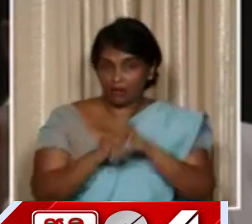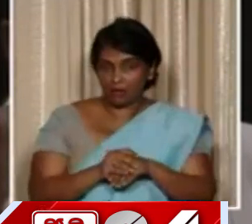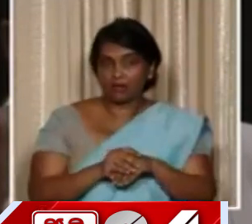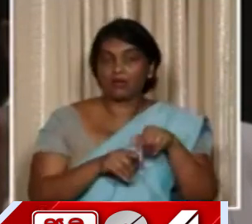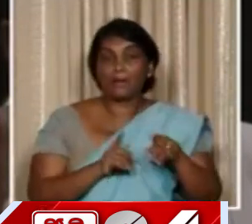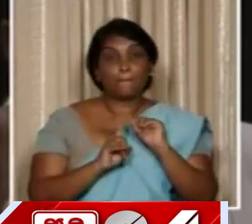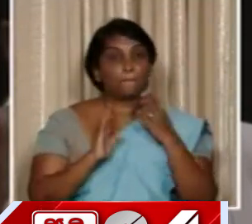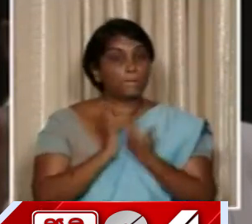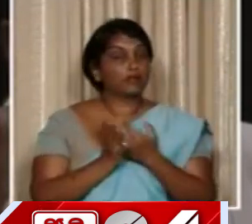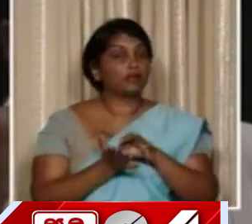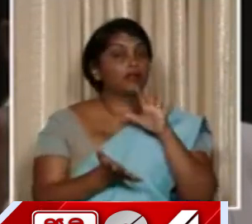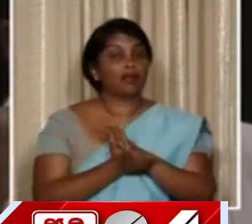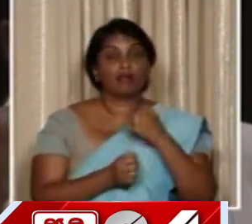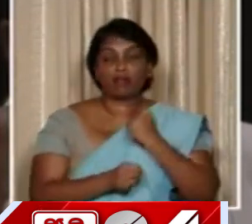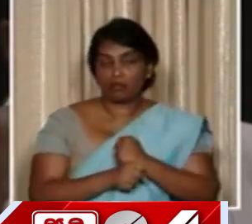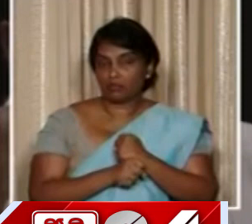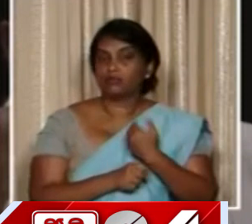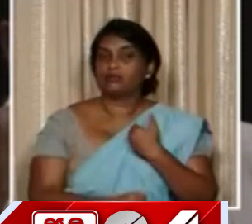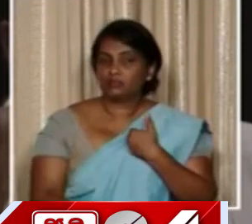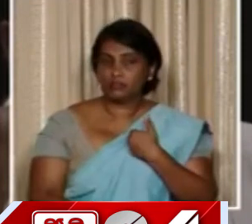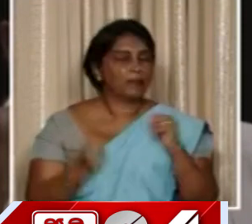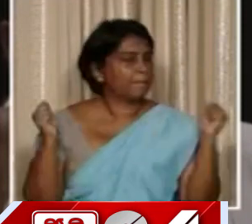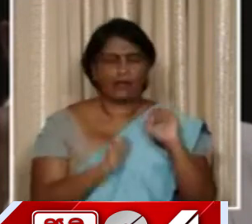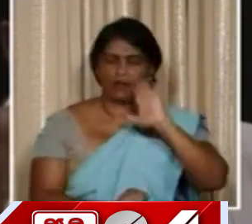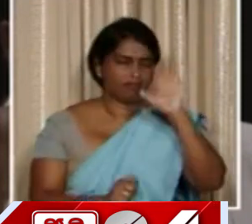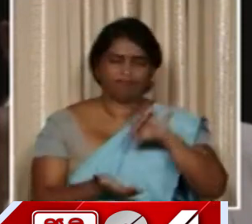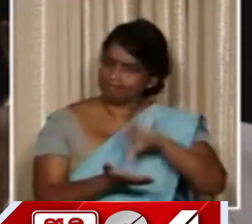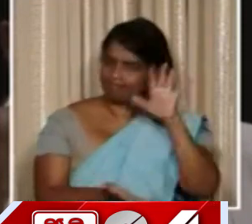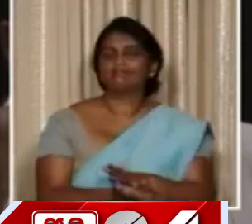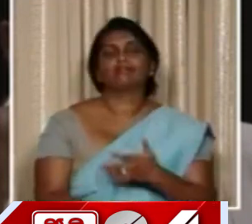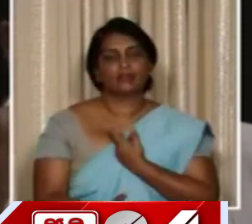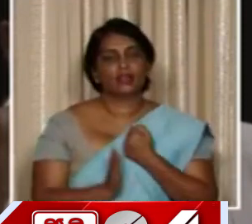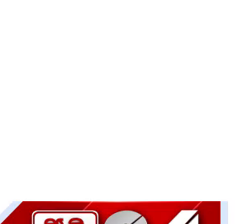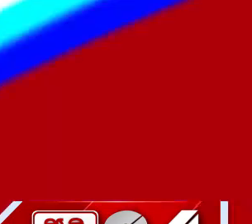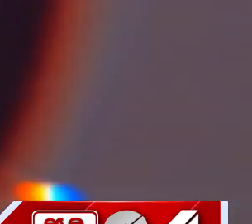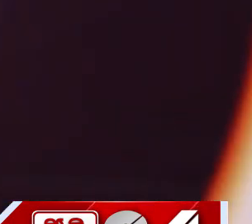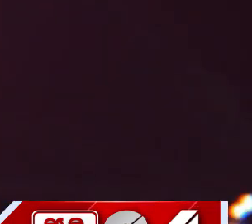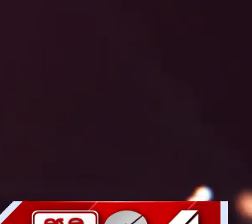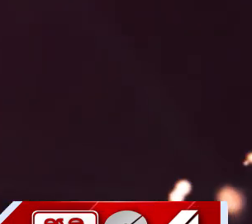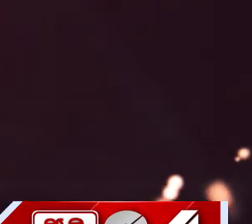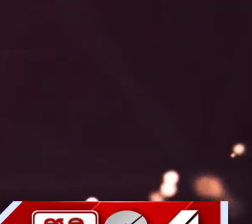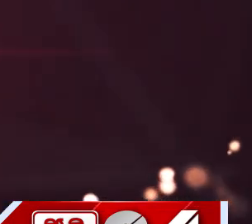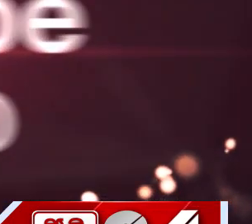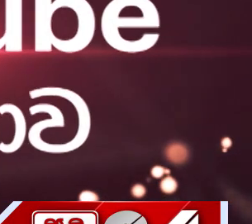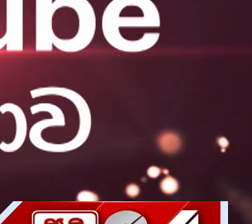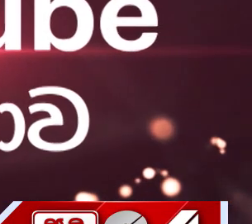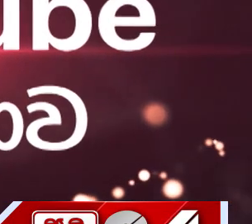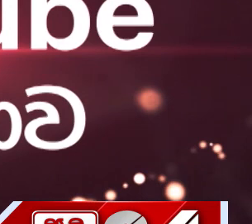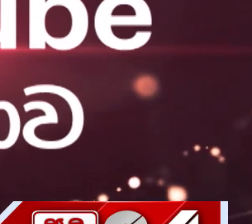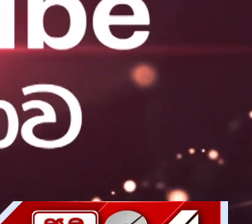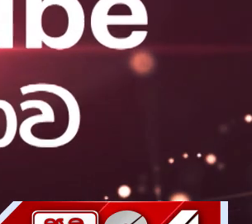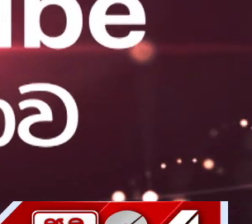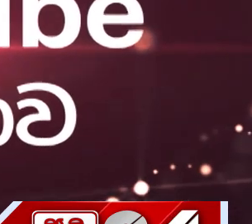මේ ප්‍රතිපත්ති තීන්දුව ගන්න රජයේ බල අපි බය වෙන්නේ නැහැ කියන එක ගරු කතානායකතුමනි කියනවා. අද දෙරණ